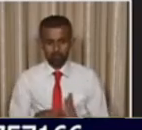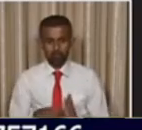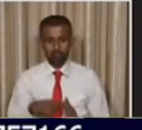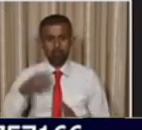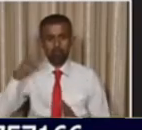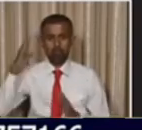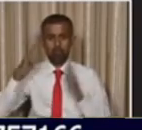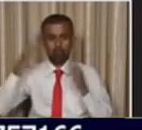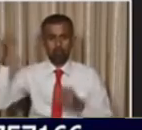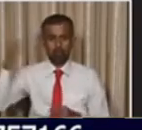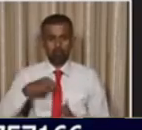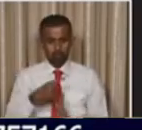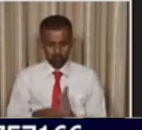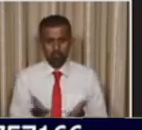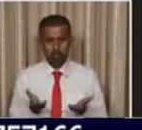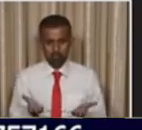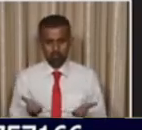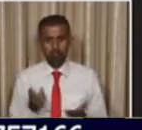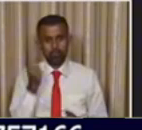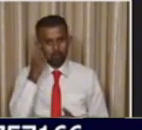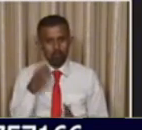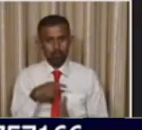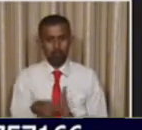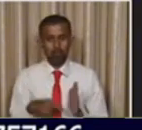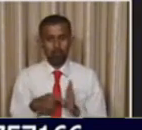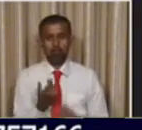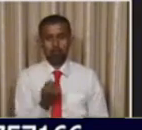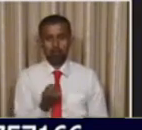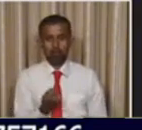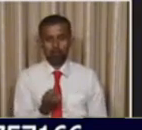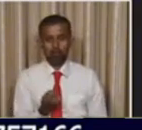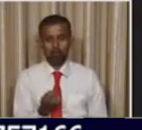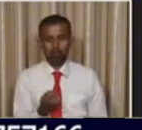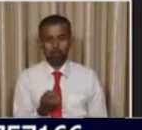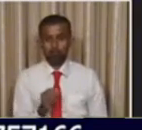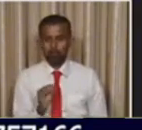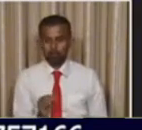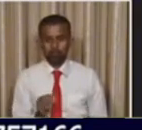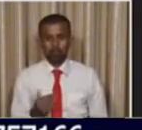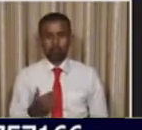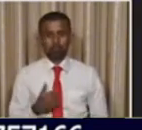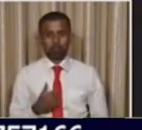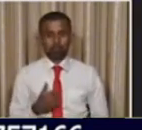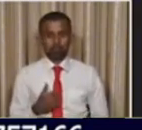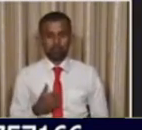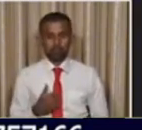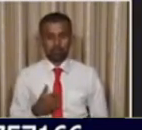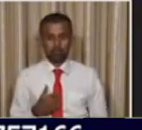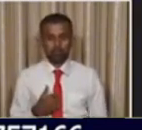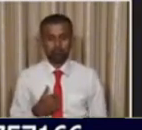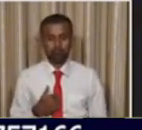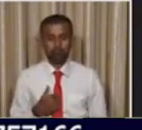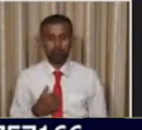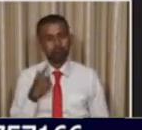அவில்லை நானே லங்காவி நின்று எத்துமா தான் மே ரட்டை தீன ஆர்த்திக தத்து அப்பை ஏனமுத் அப்பி இத்தாமத்ம